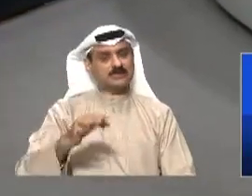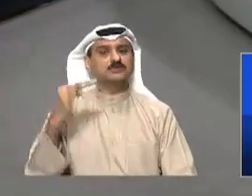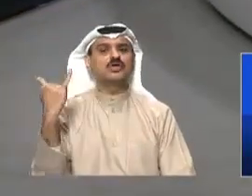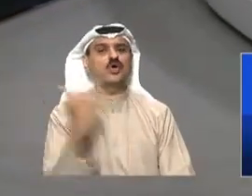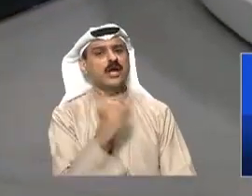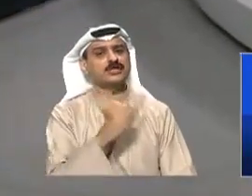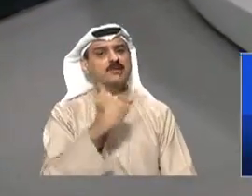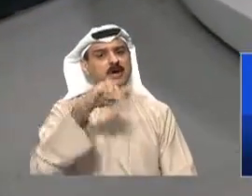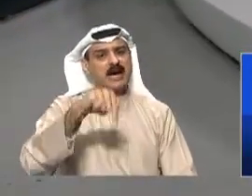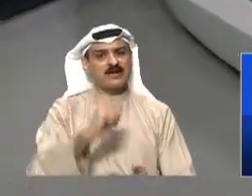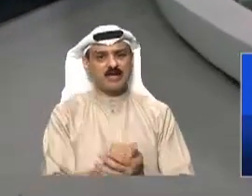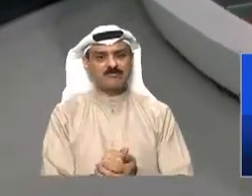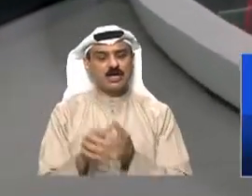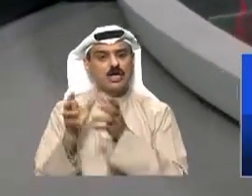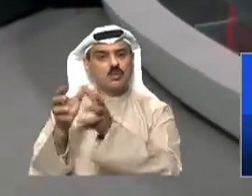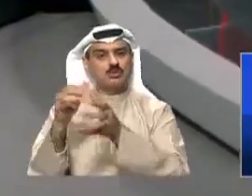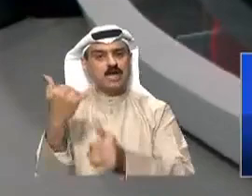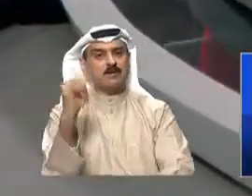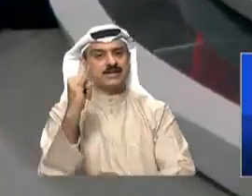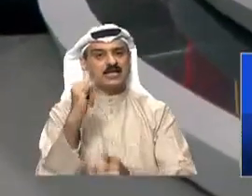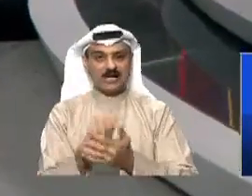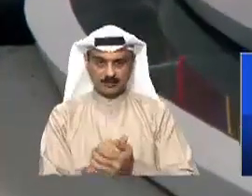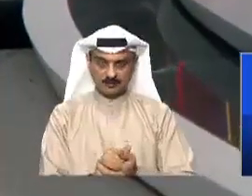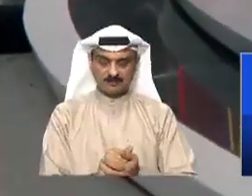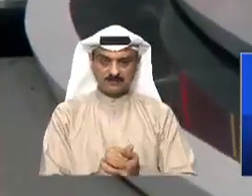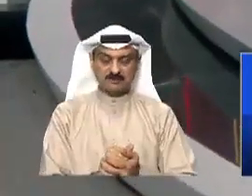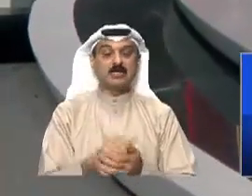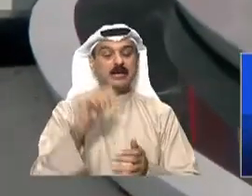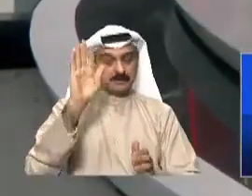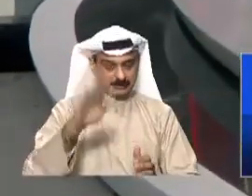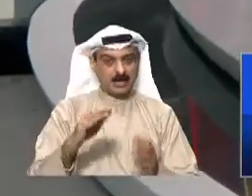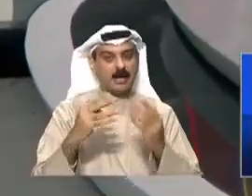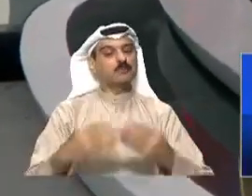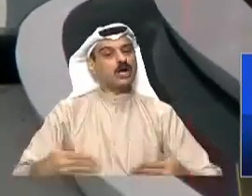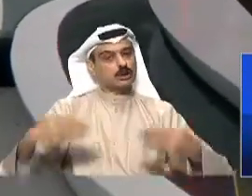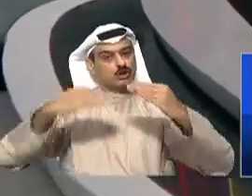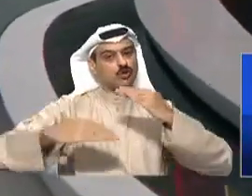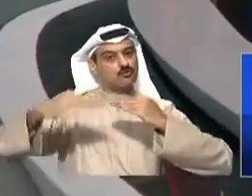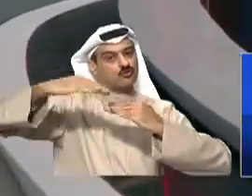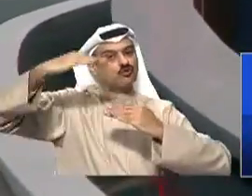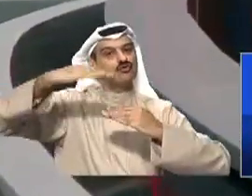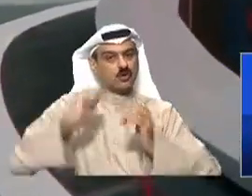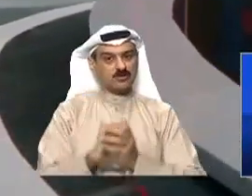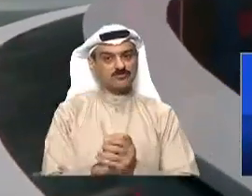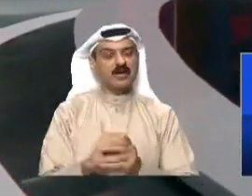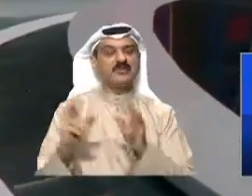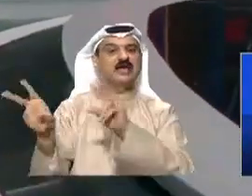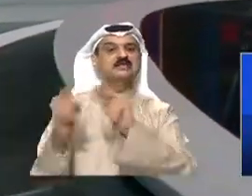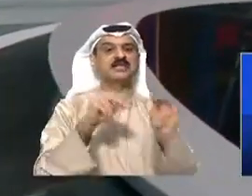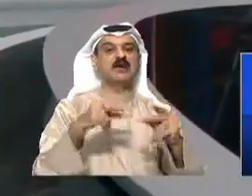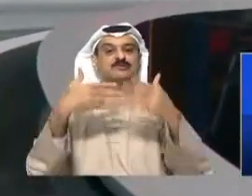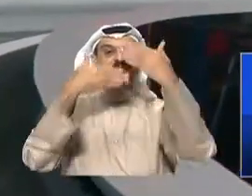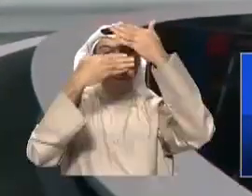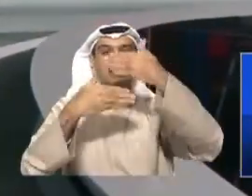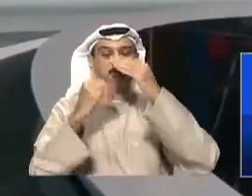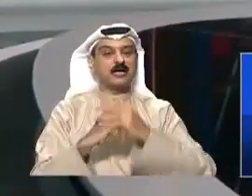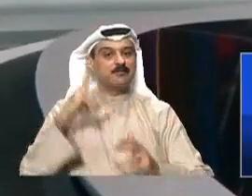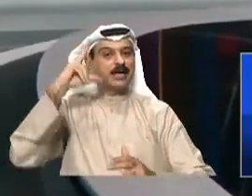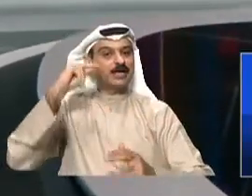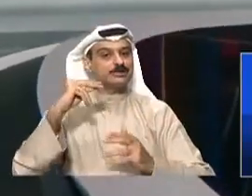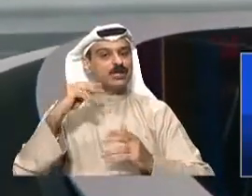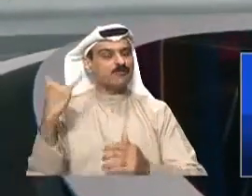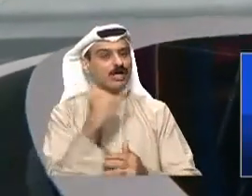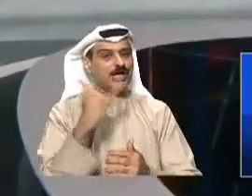في المنتخبات العربية أنا أعتقد راح يوصلون إلى مستوى مثل ما وصل فيه المنتخب المغربي، فقط يحتاجون إلى